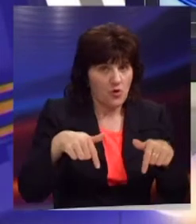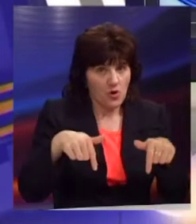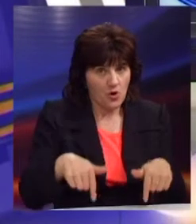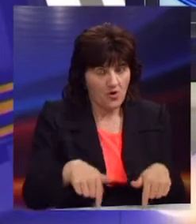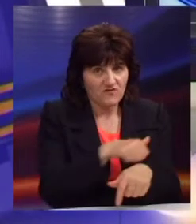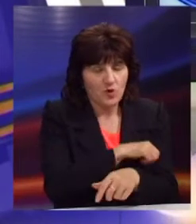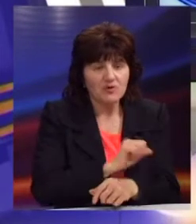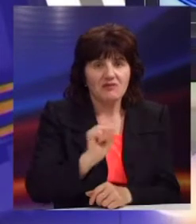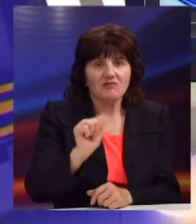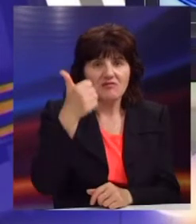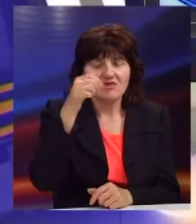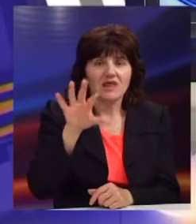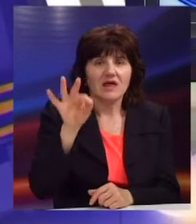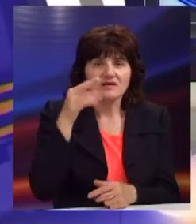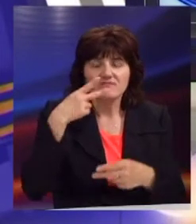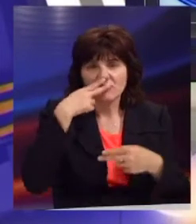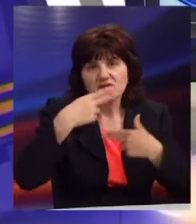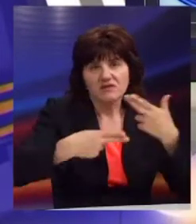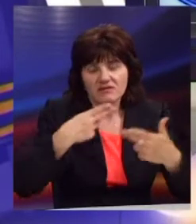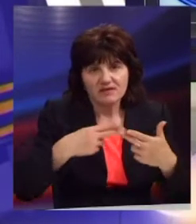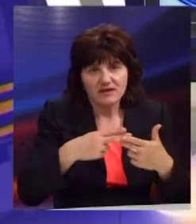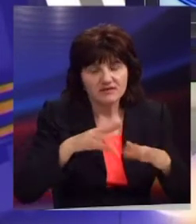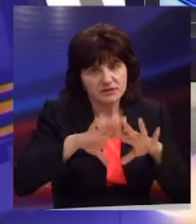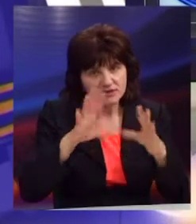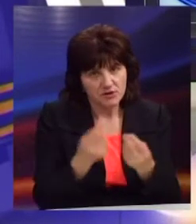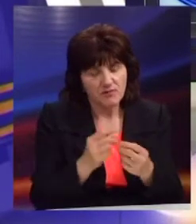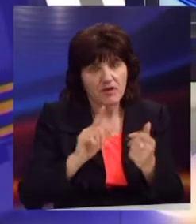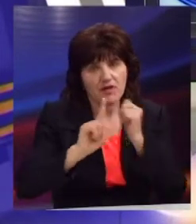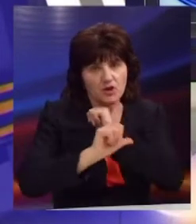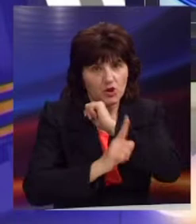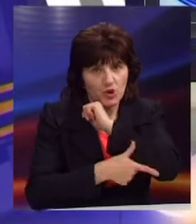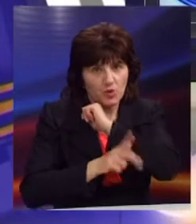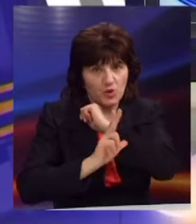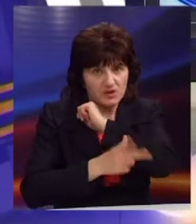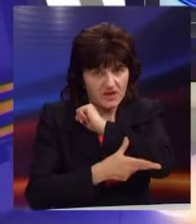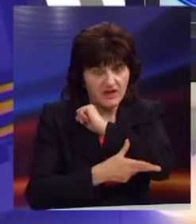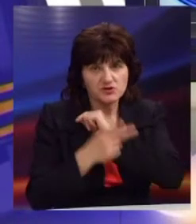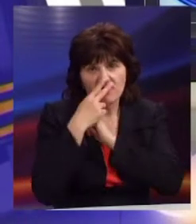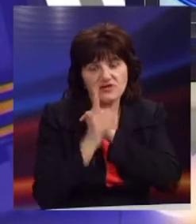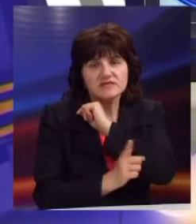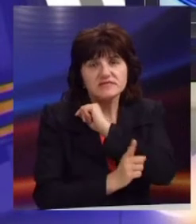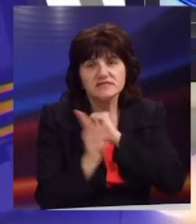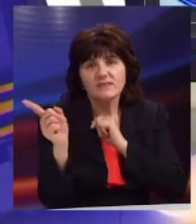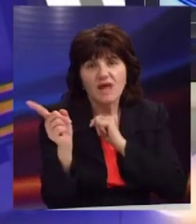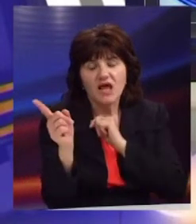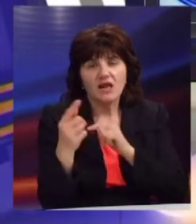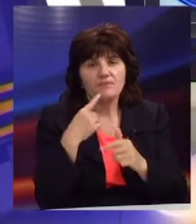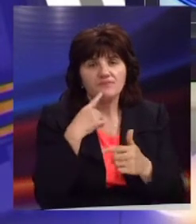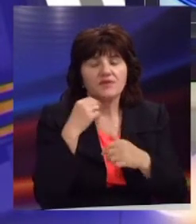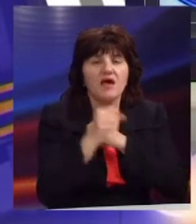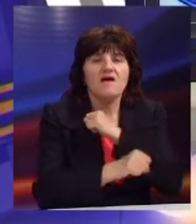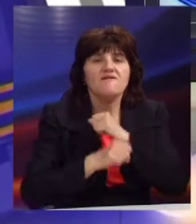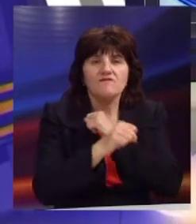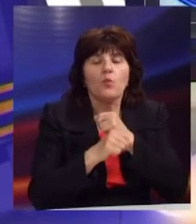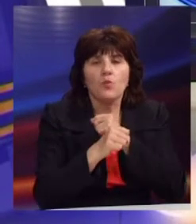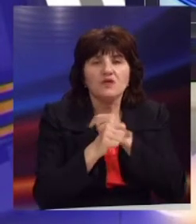polagati jedan prijemni ispit za sve smerove, dok će se tek na drugoj ili trećoj godini opredeliti za smer. Građevinski fakultet nudi više smerova kao